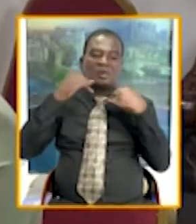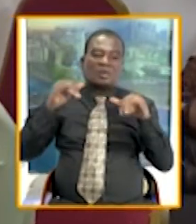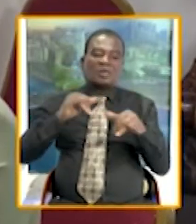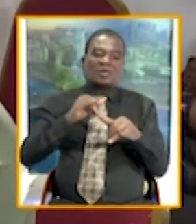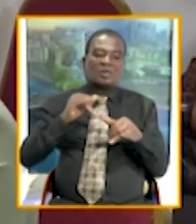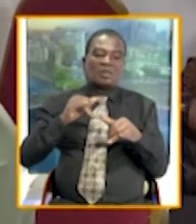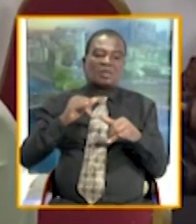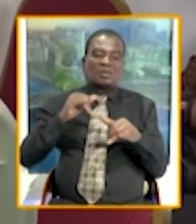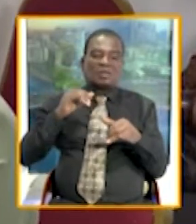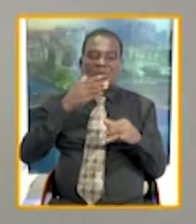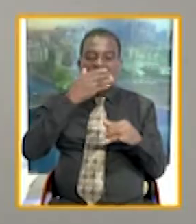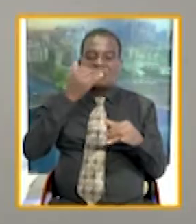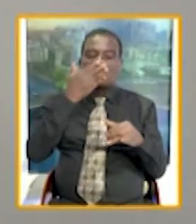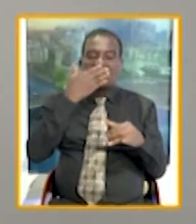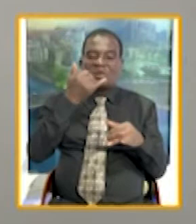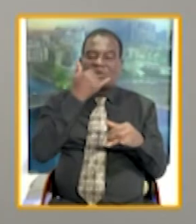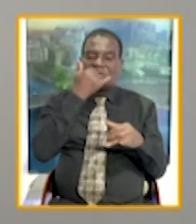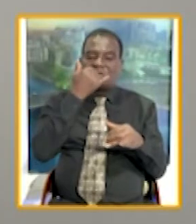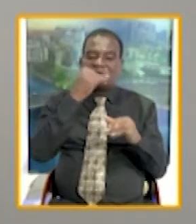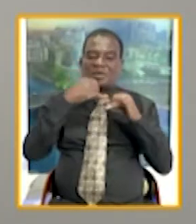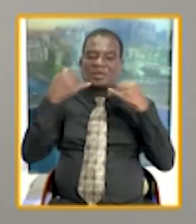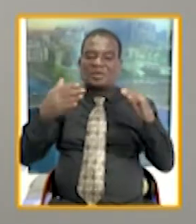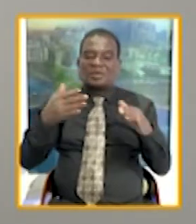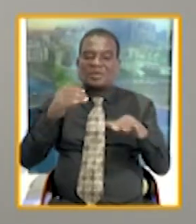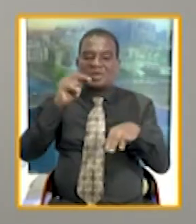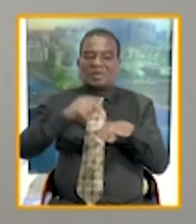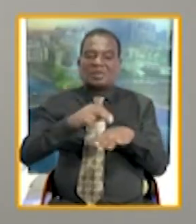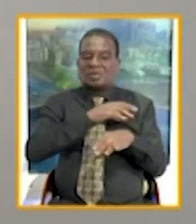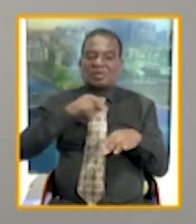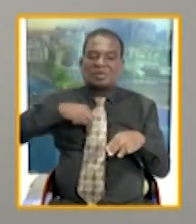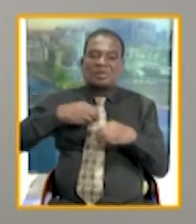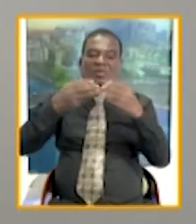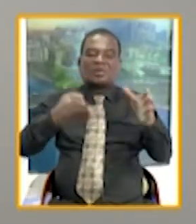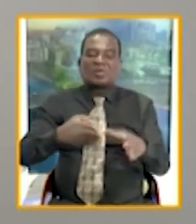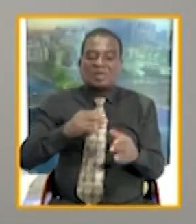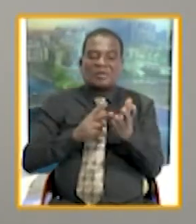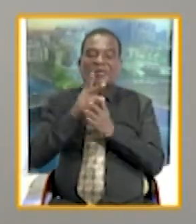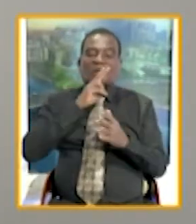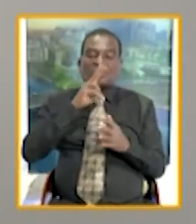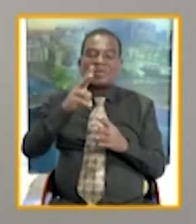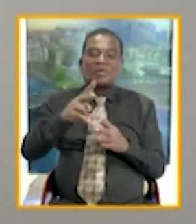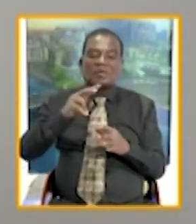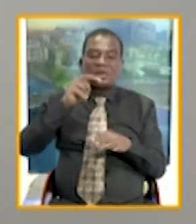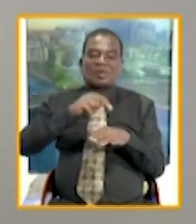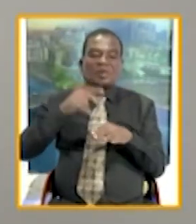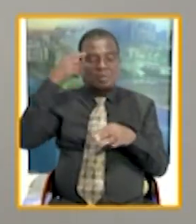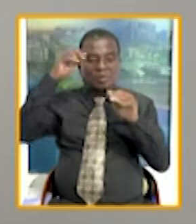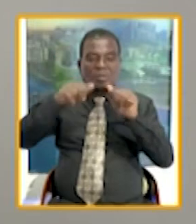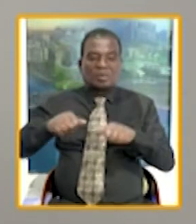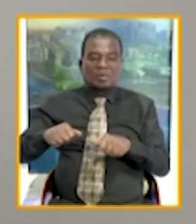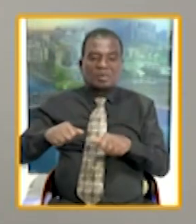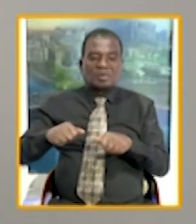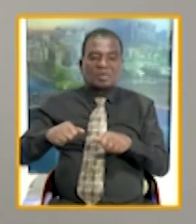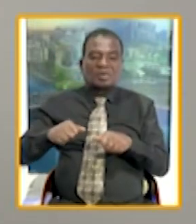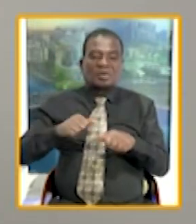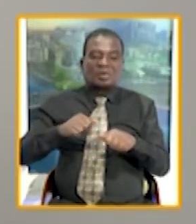les fake news, les fausses informations. Nous devons donc relayer les informations qui puissent permettre l'apaisement, qui